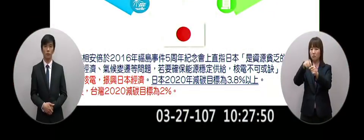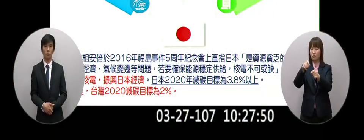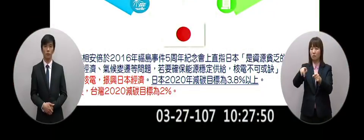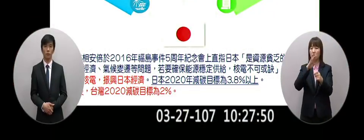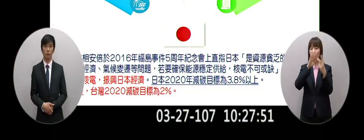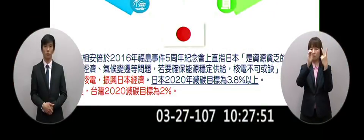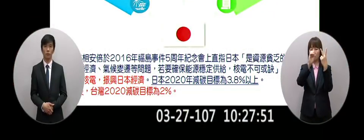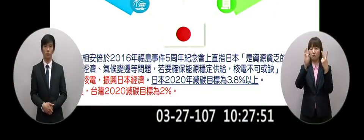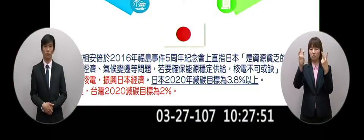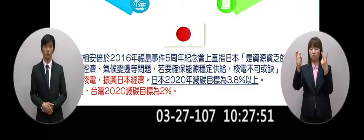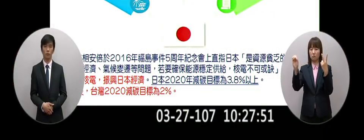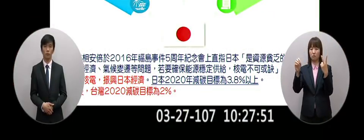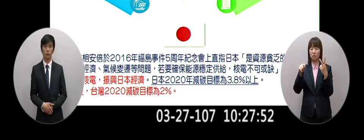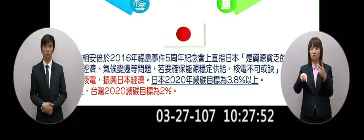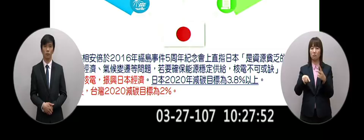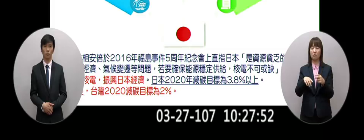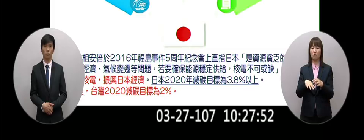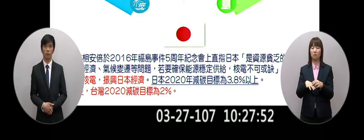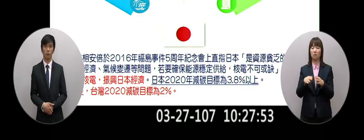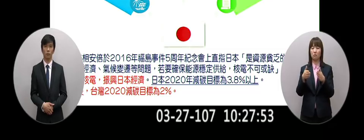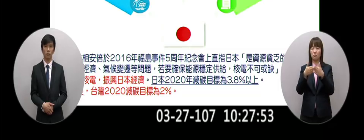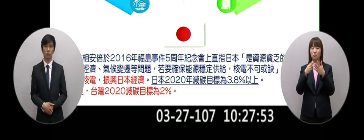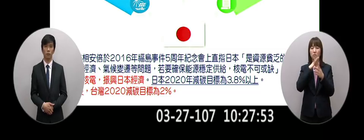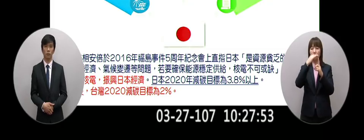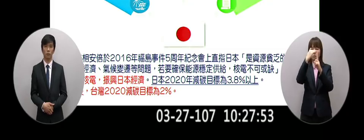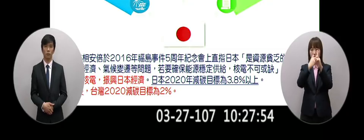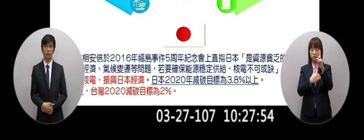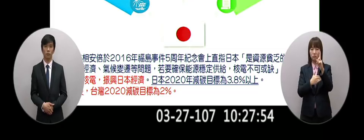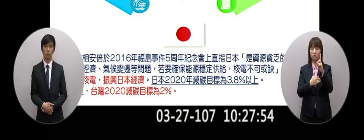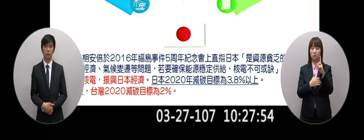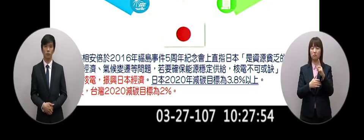在2030年的减碳目标是要下降